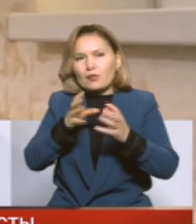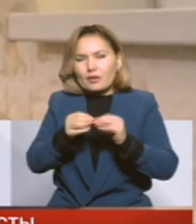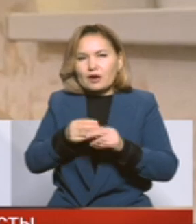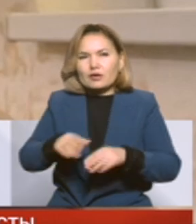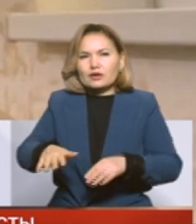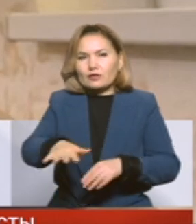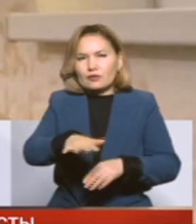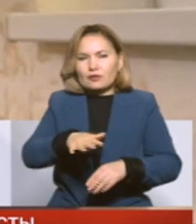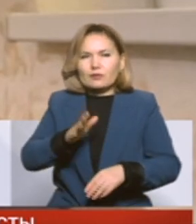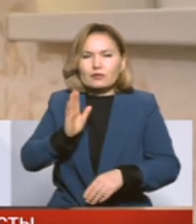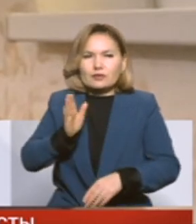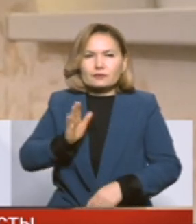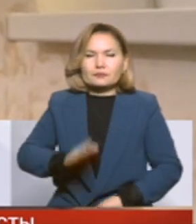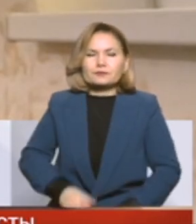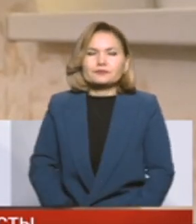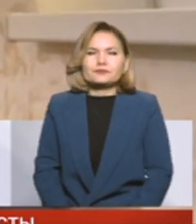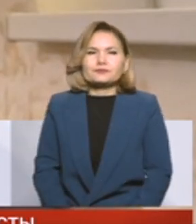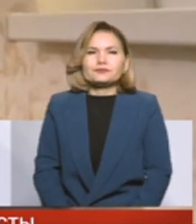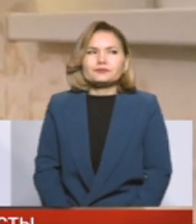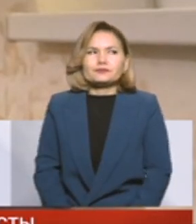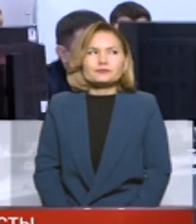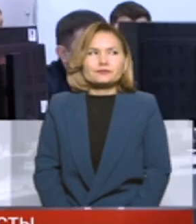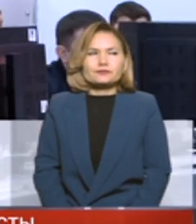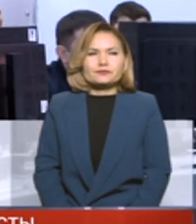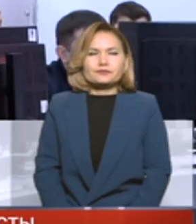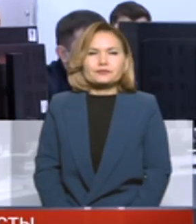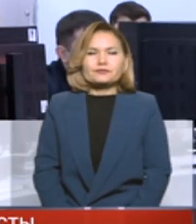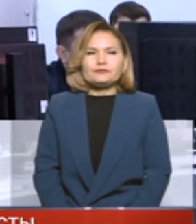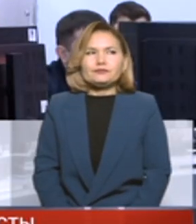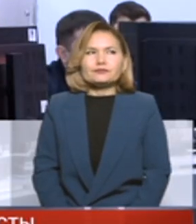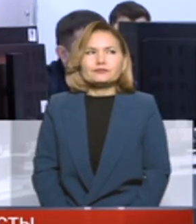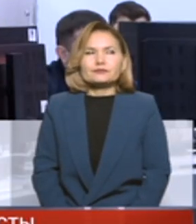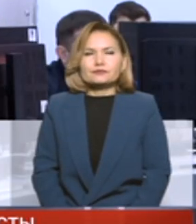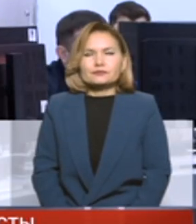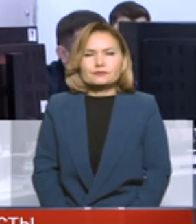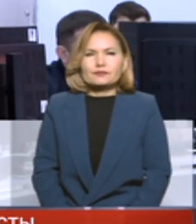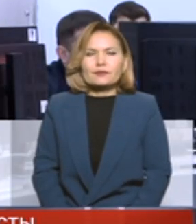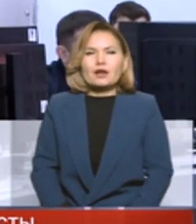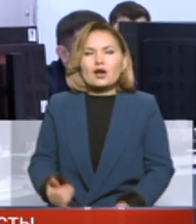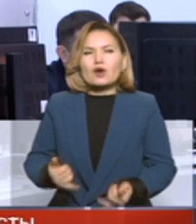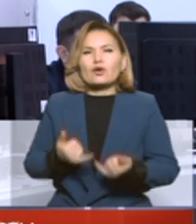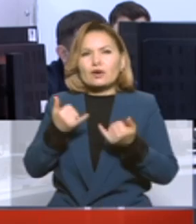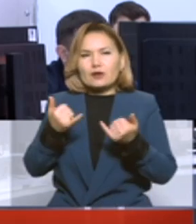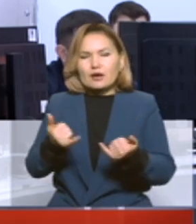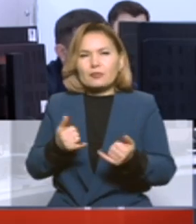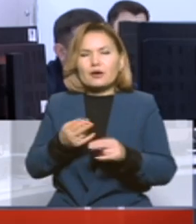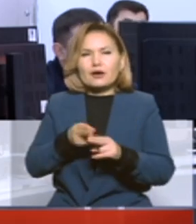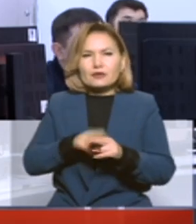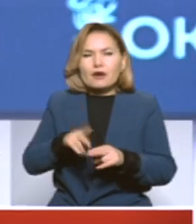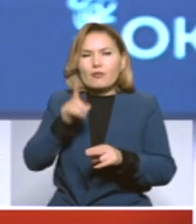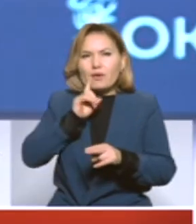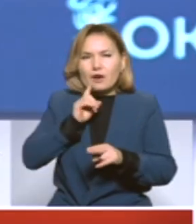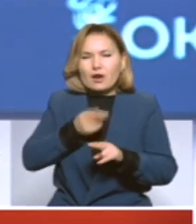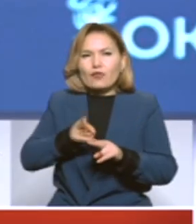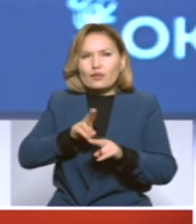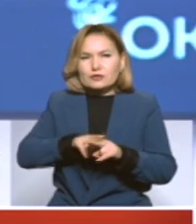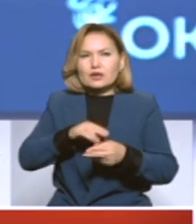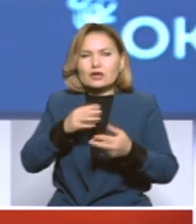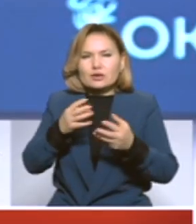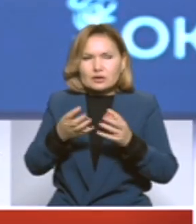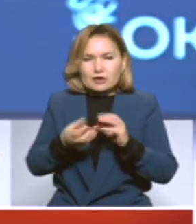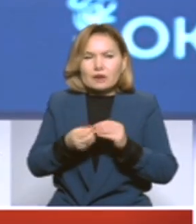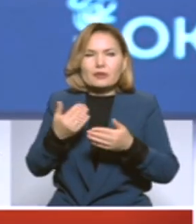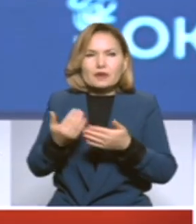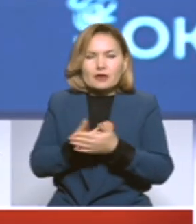градуса со знаком плюс. Спасибо. Рахмет, құрметті әріптестер, құрметті көрермен, әзірге айтарымыз осы.